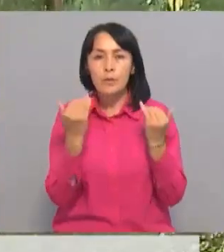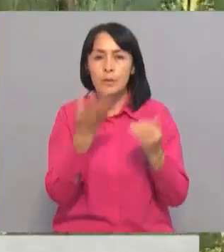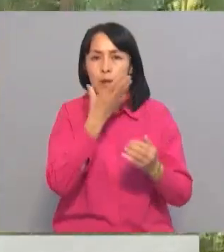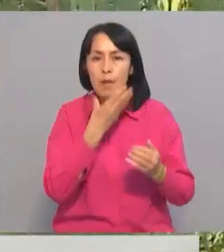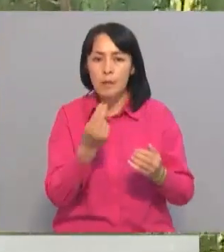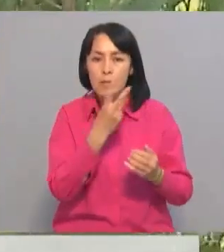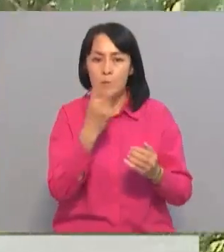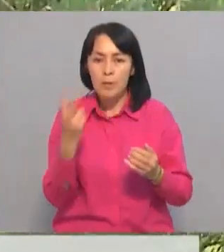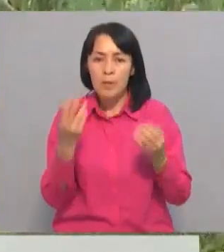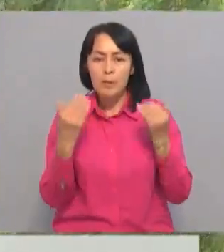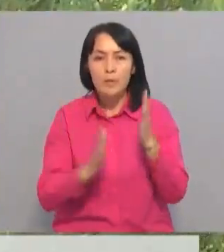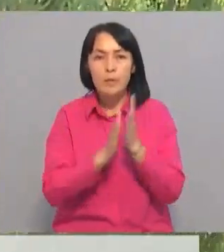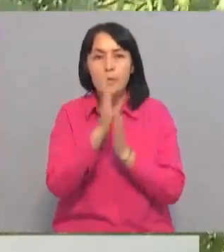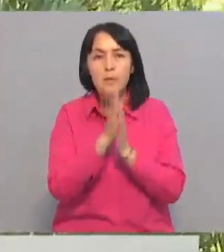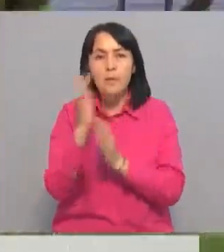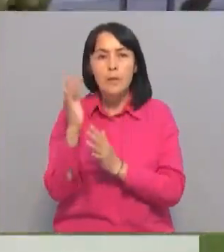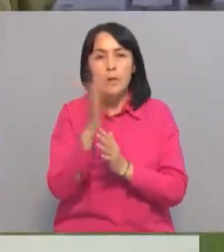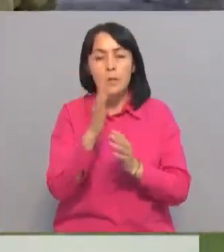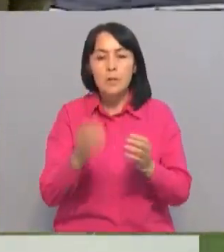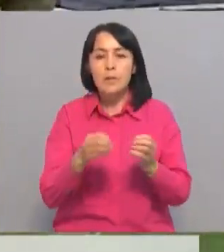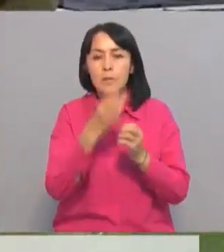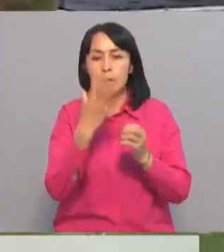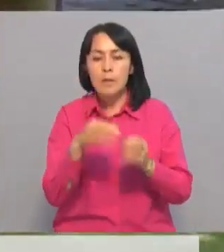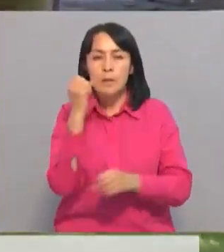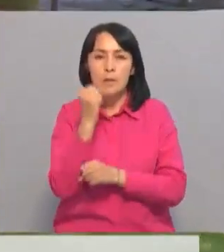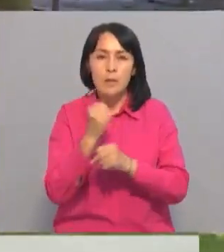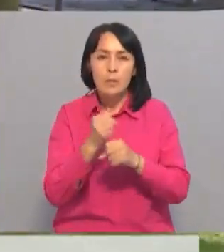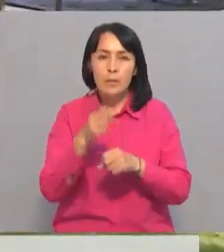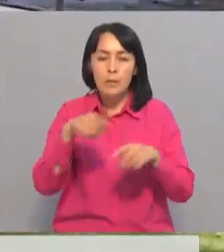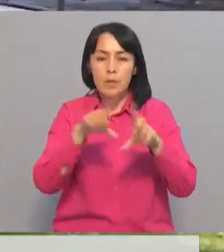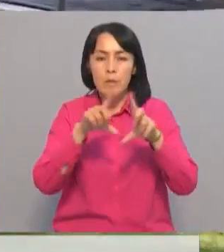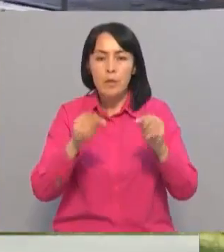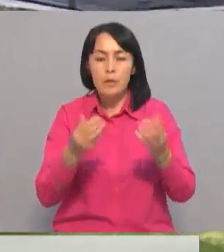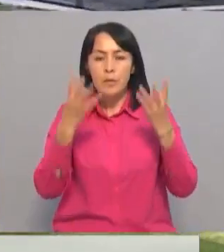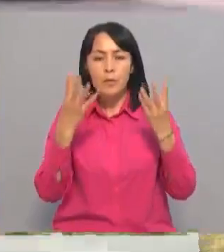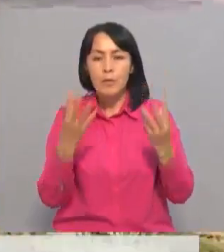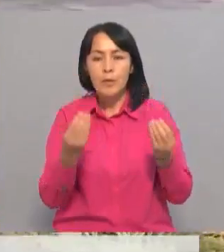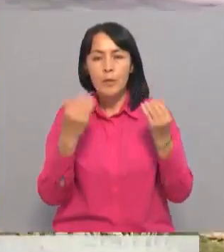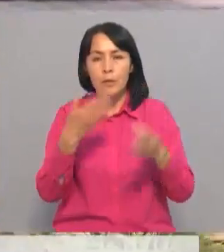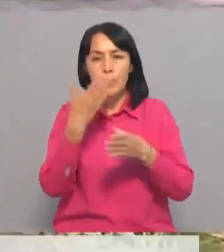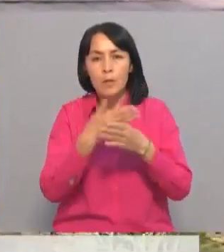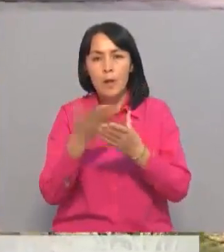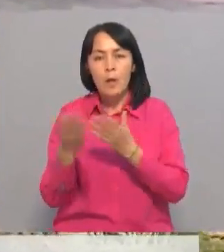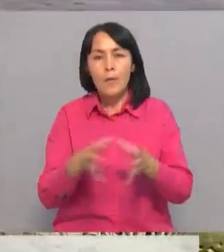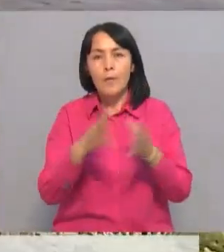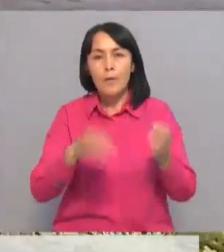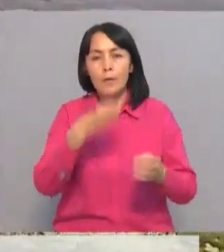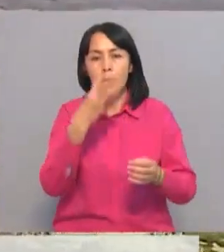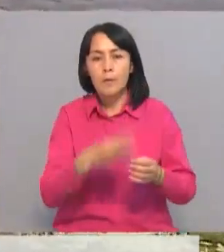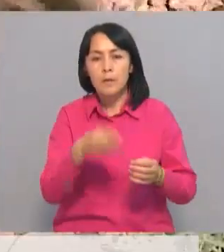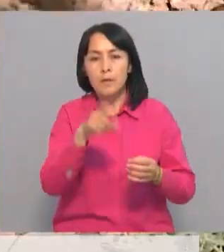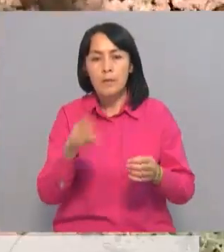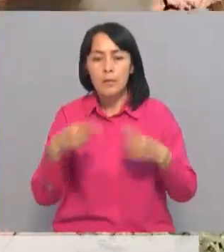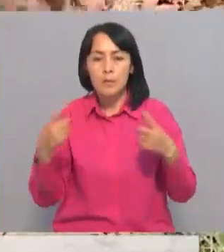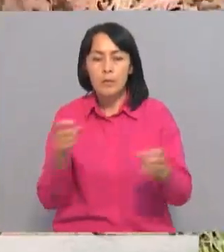глаза. На содержание зеленых насаждений закреплены 15 работников коммунальных служб. Сегодня им на помощь пришли около 30 рабочих